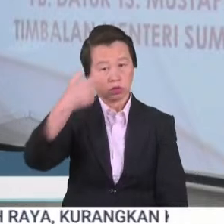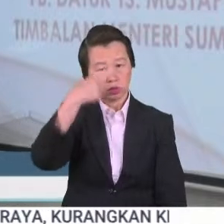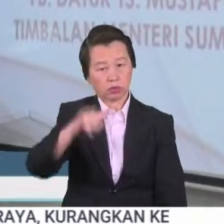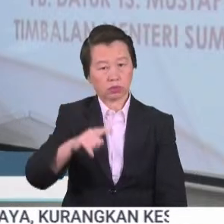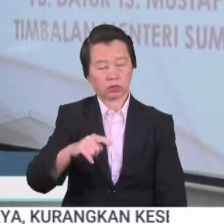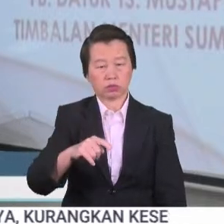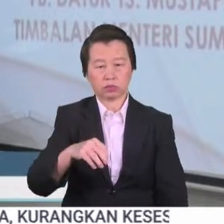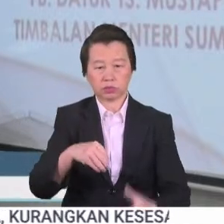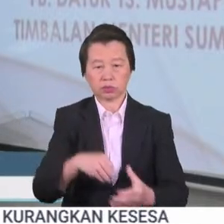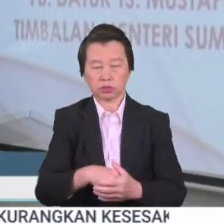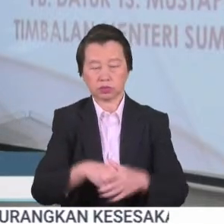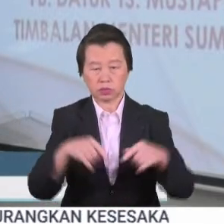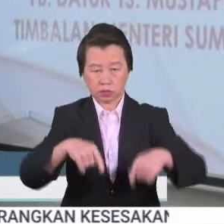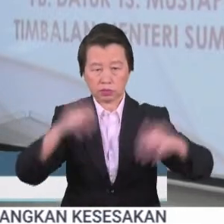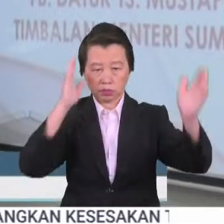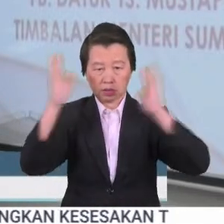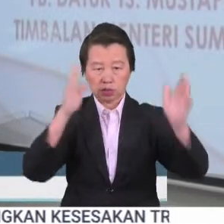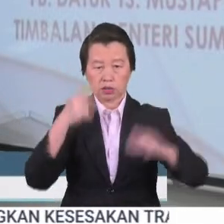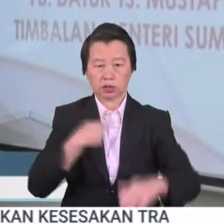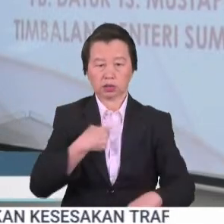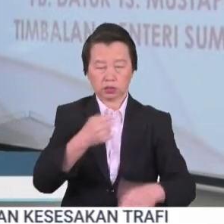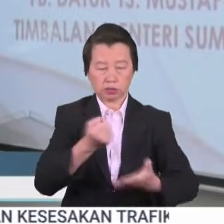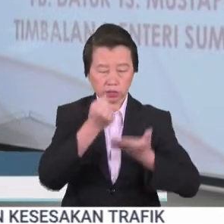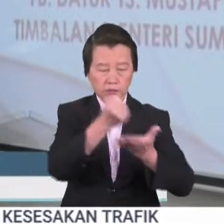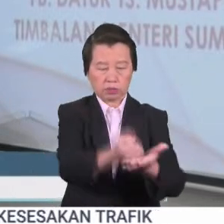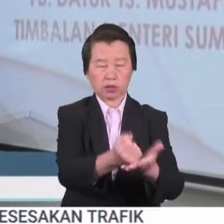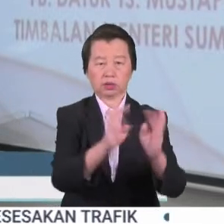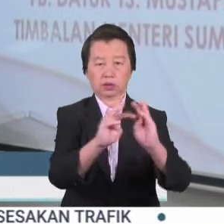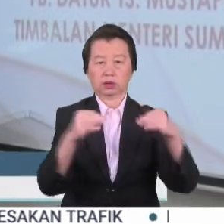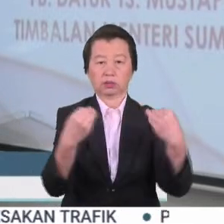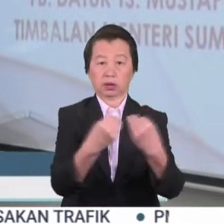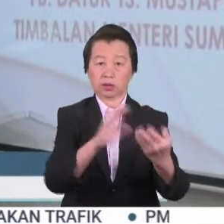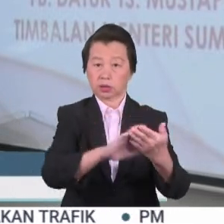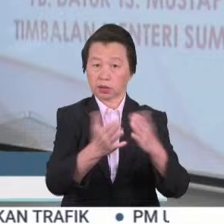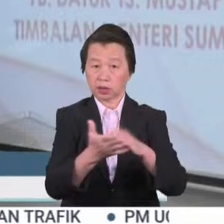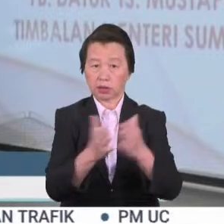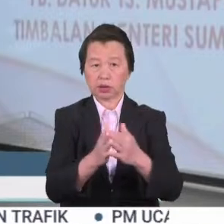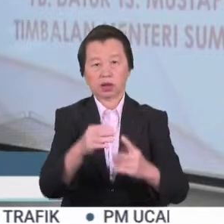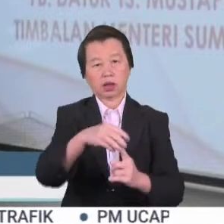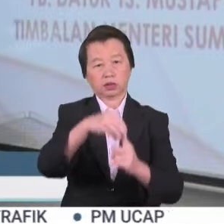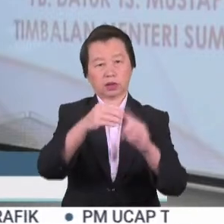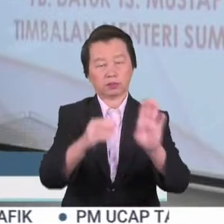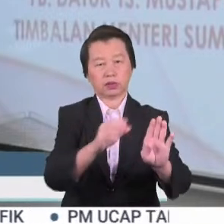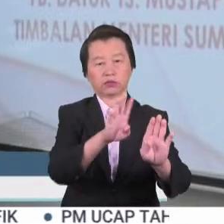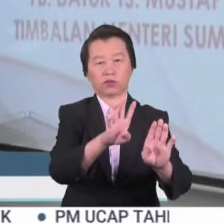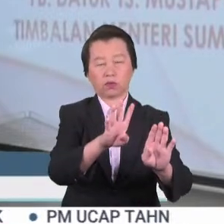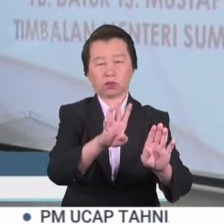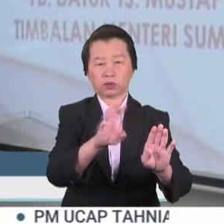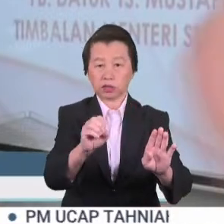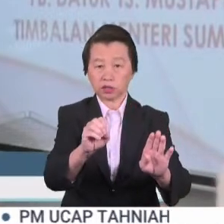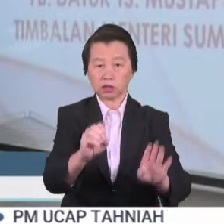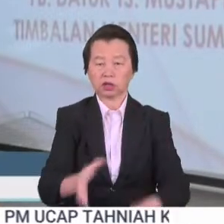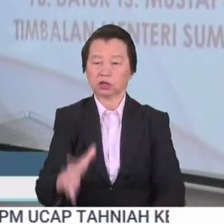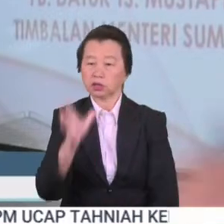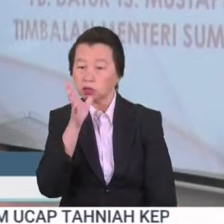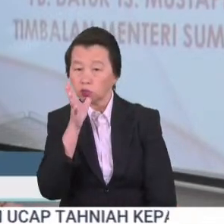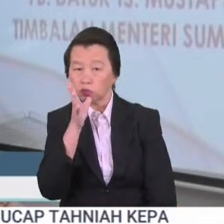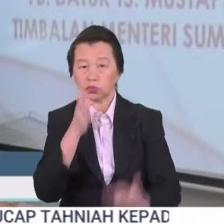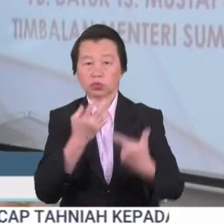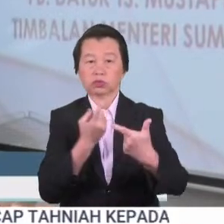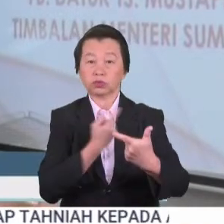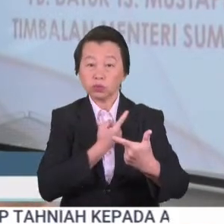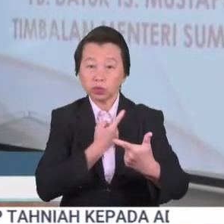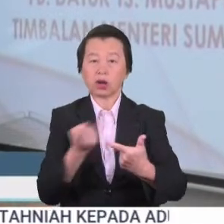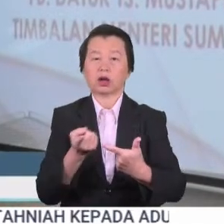human capital development di Malaysia macam mana kita boleh membantu Masyarakat khususnya B40 Ibu tunggal yang senari kasih ni dapat